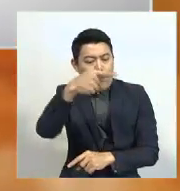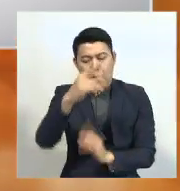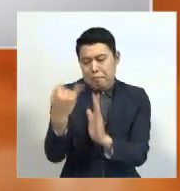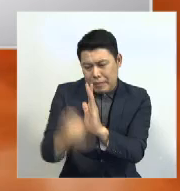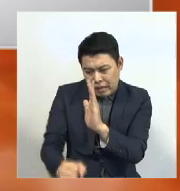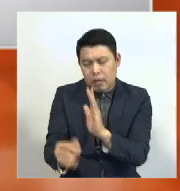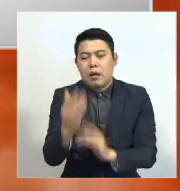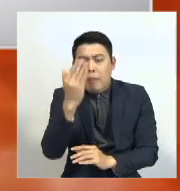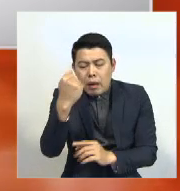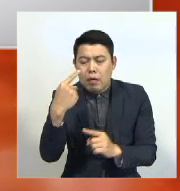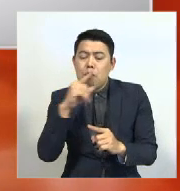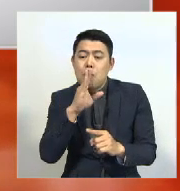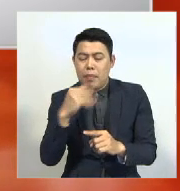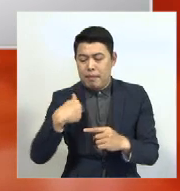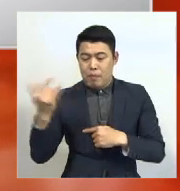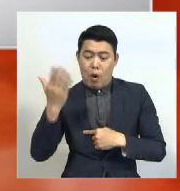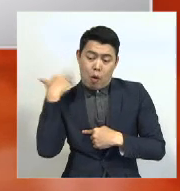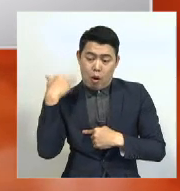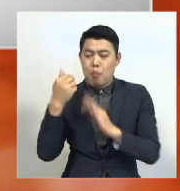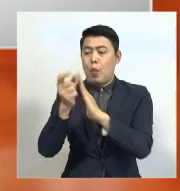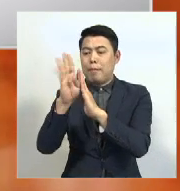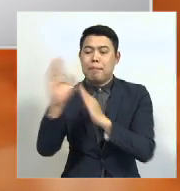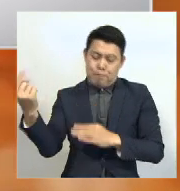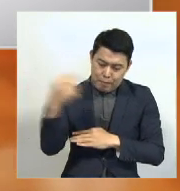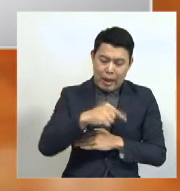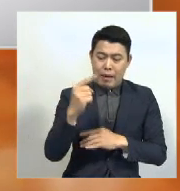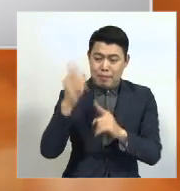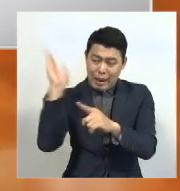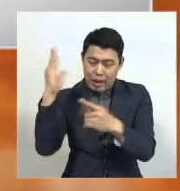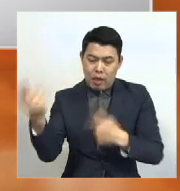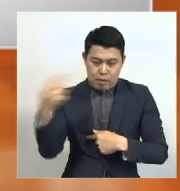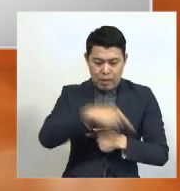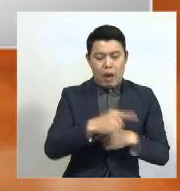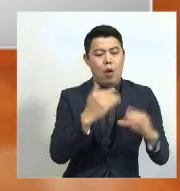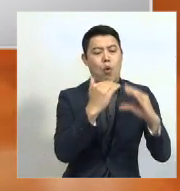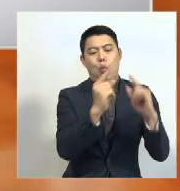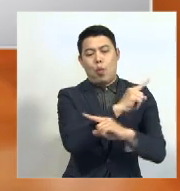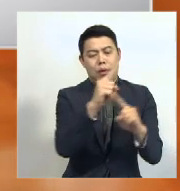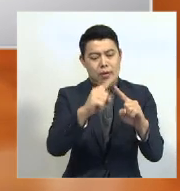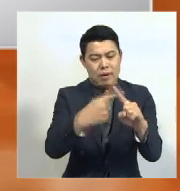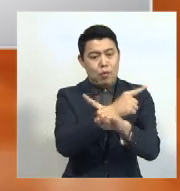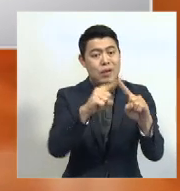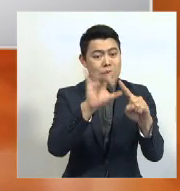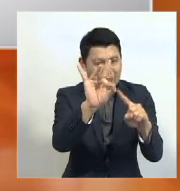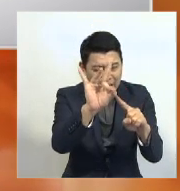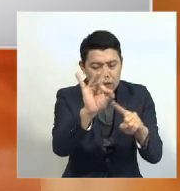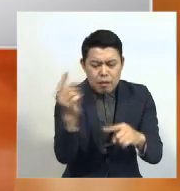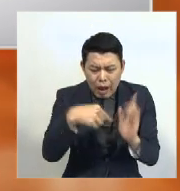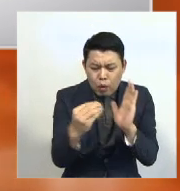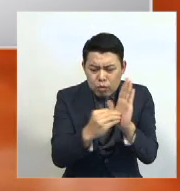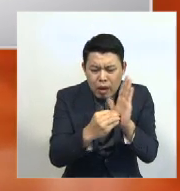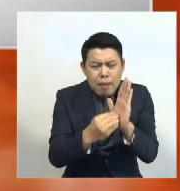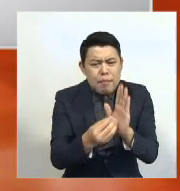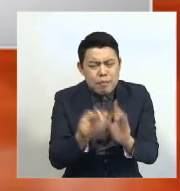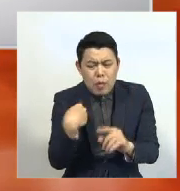ดนะครับการกลับจากการปราศัยในจังหวัดบุรีรัมย์มาโอนหุ้นในวันที่8มกราคมแค่มากรุงเทพมห